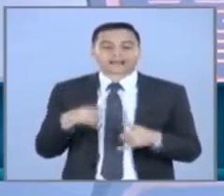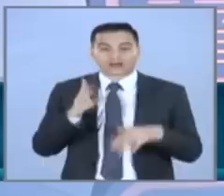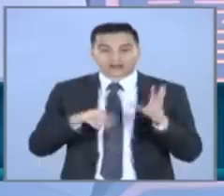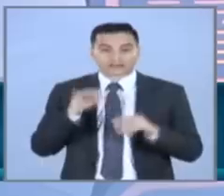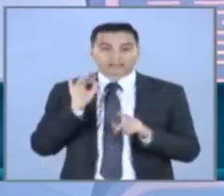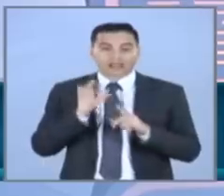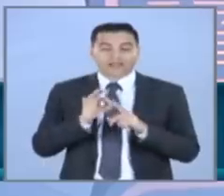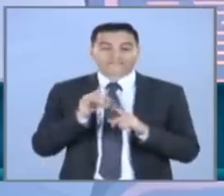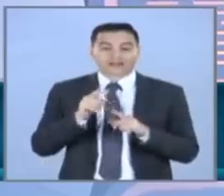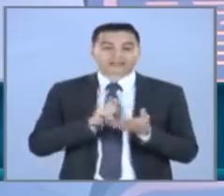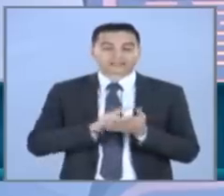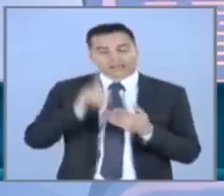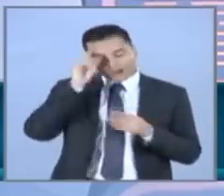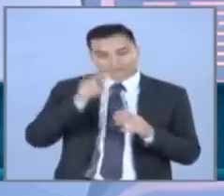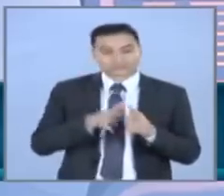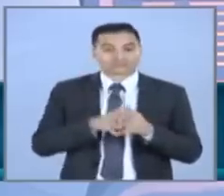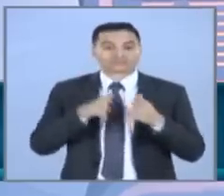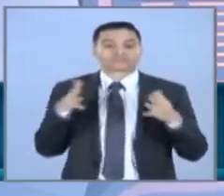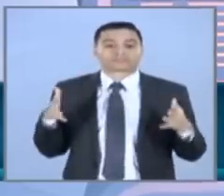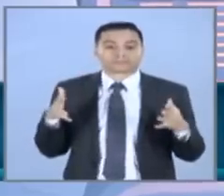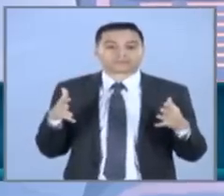رواية بتقدم رسالة عظيمة